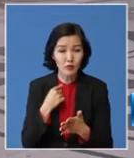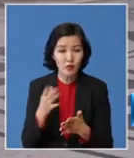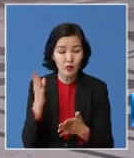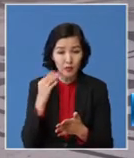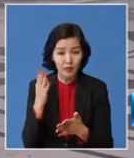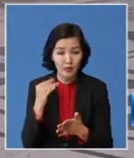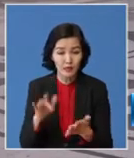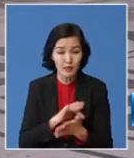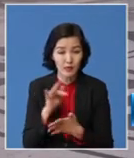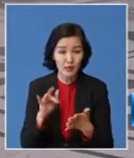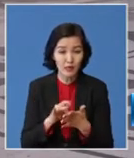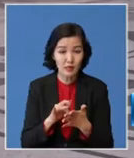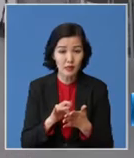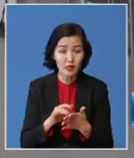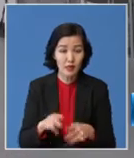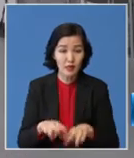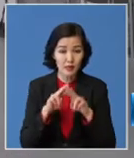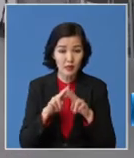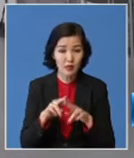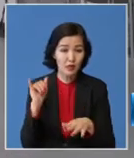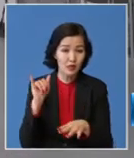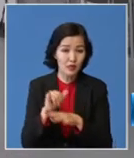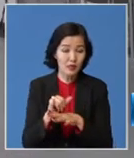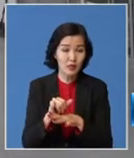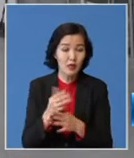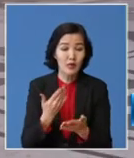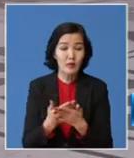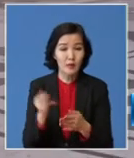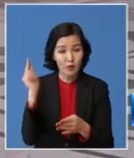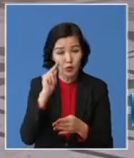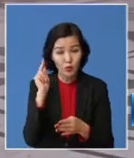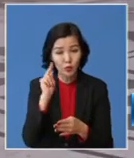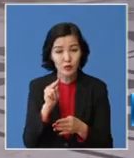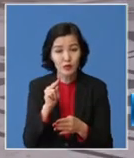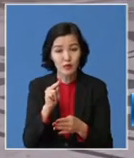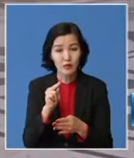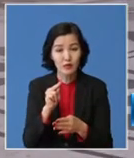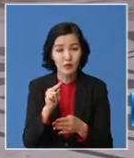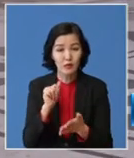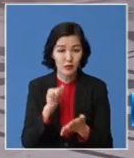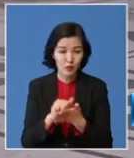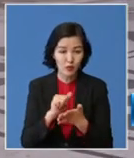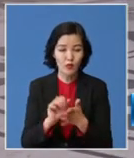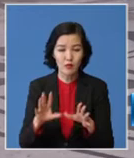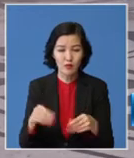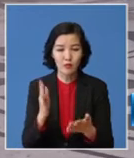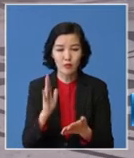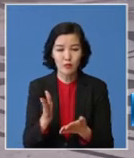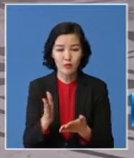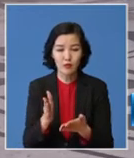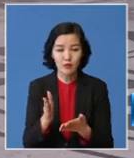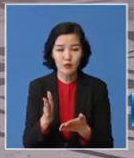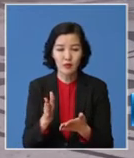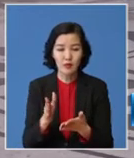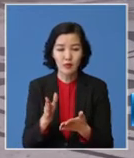алматинцев, тех же астанчан или на Алакуле. Данные курсы, они являются сертифицированными, дают